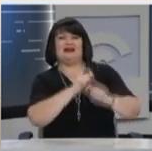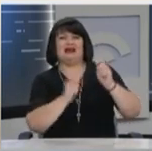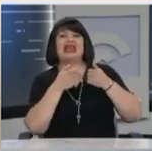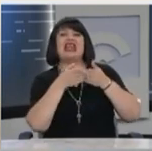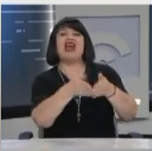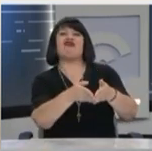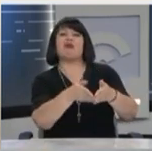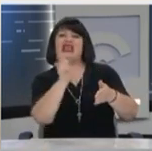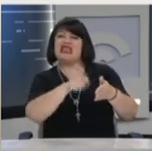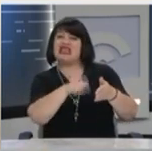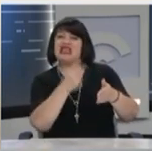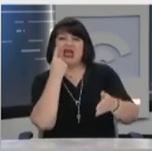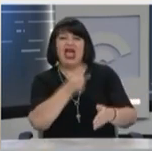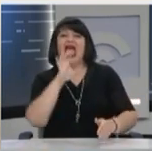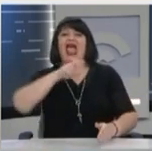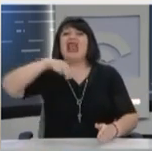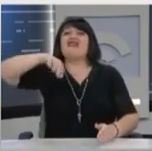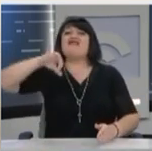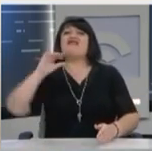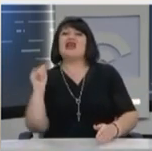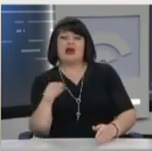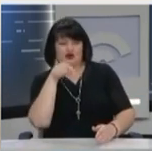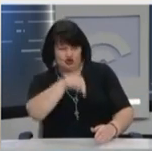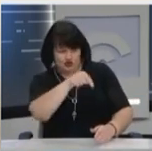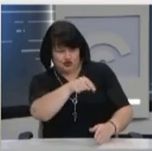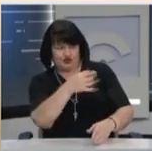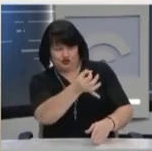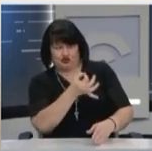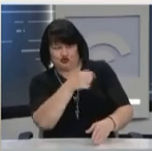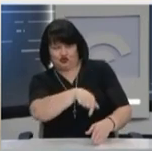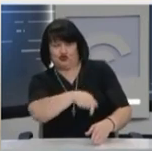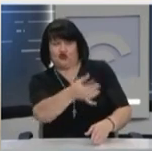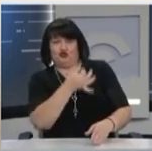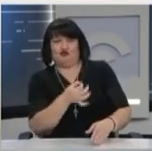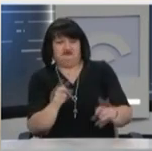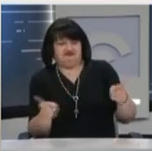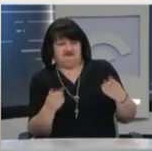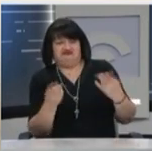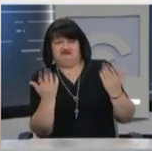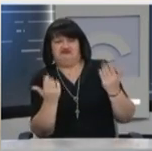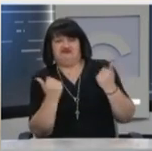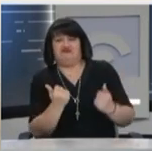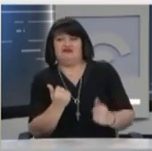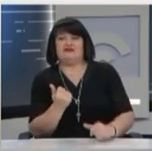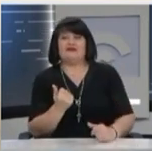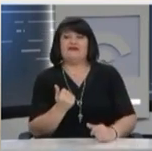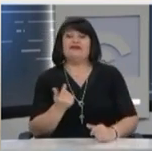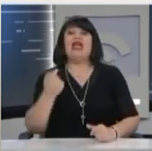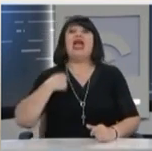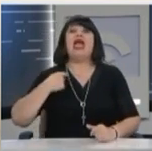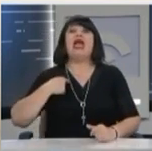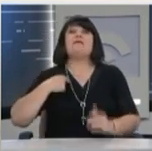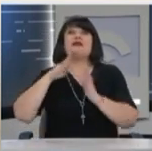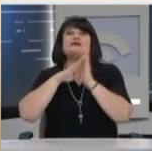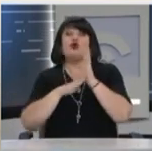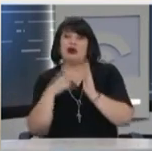ενεργειακά κριτήρια, πουθενά δεν είδα όλα αυτά. Τώρα τα ανακαλύψατε. Τώρα. Αλλά δυστυχώς όλα αυτά έχουν προταθεί από την ελληνική λύση στο πρόγραμμά